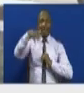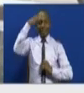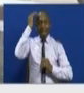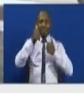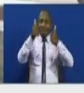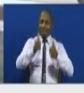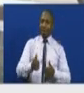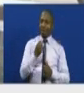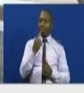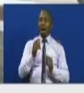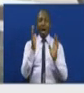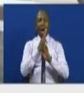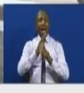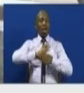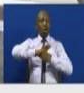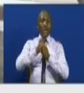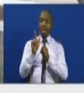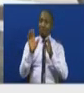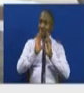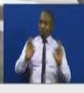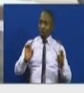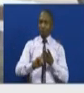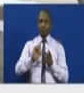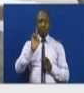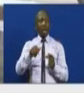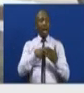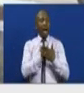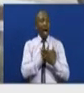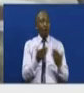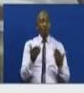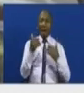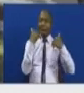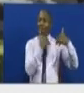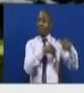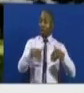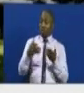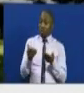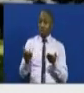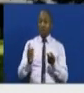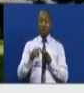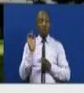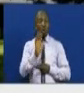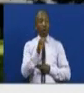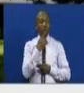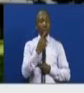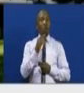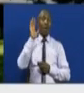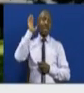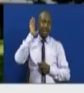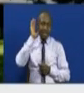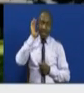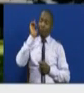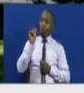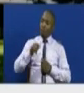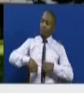hali ya corona imekuwa nzuri. Kumekuwa na hakuna tena mchezo, na sasa FIFA wanasema wao watasikiliza wenye mamlaka